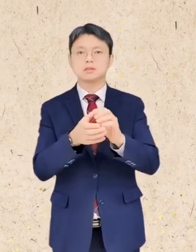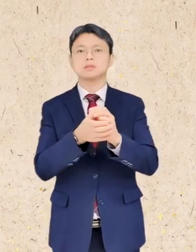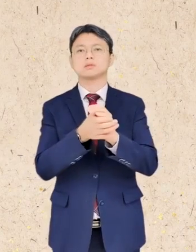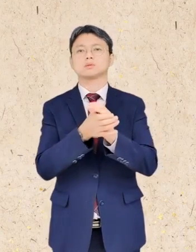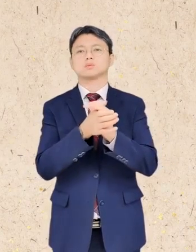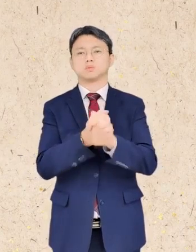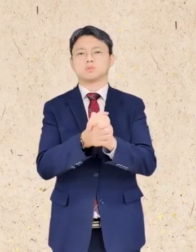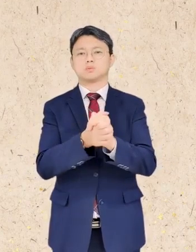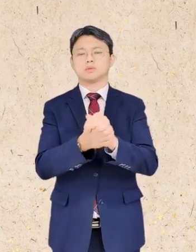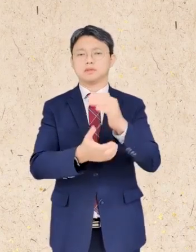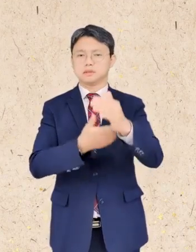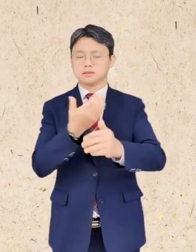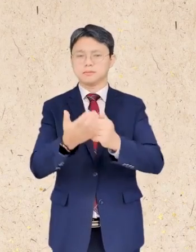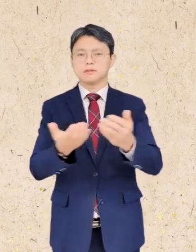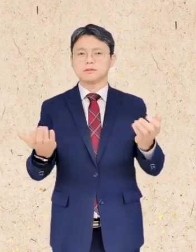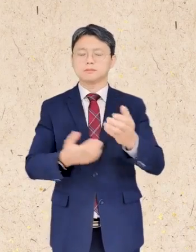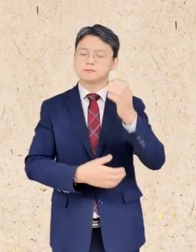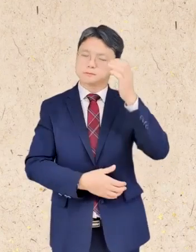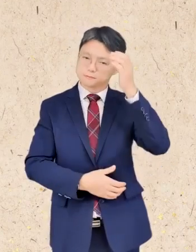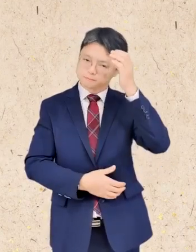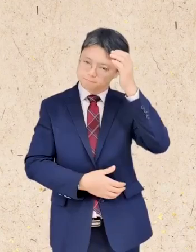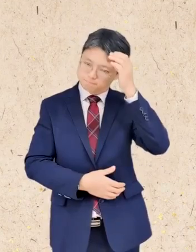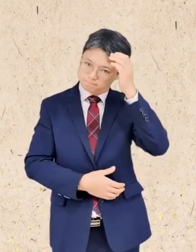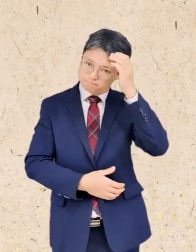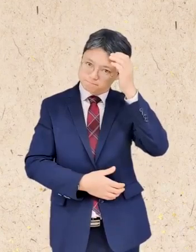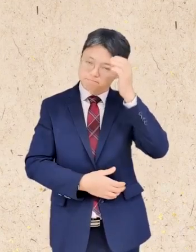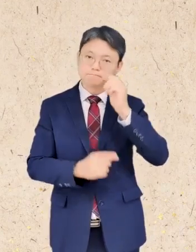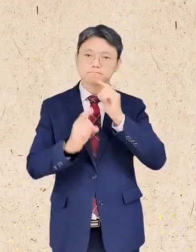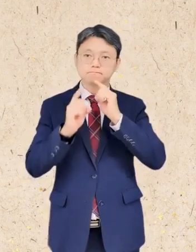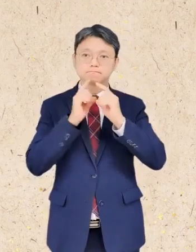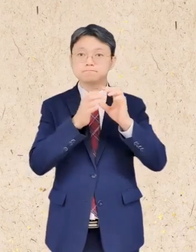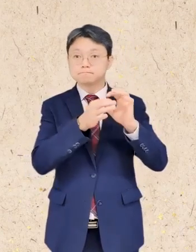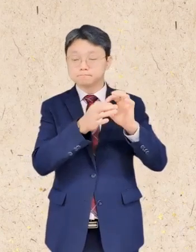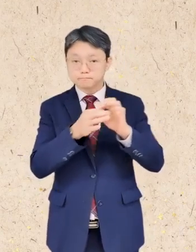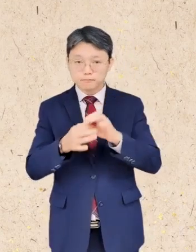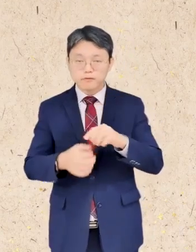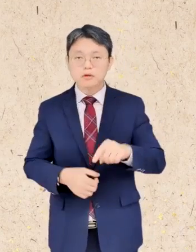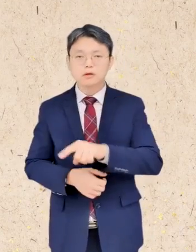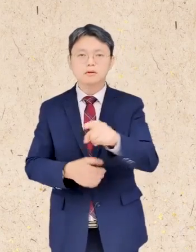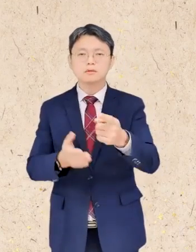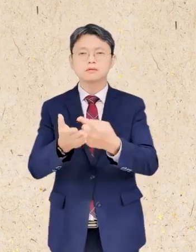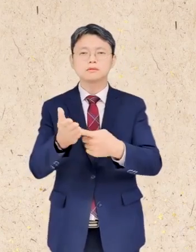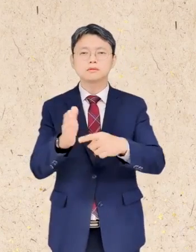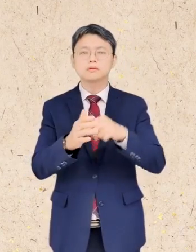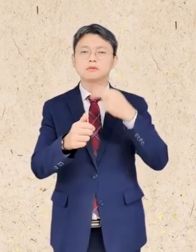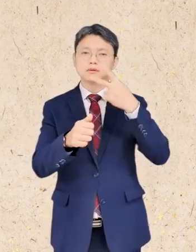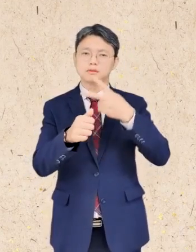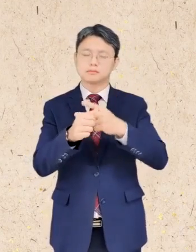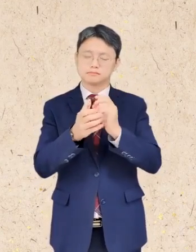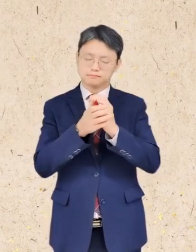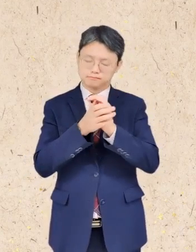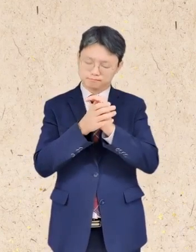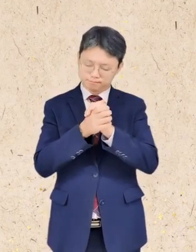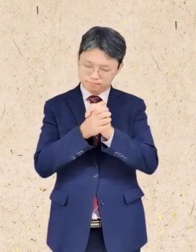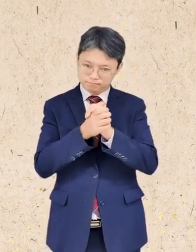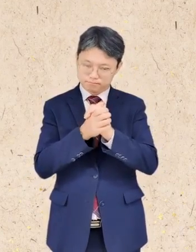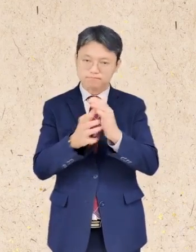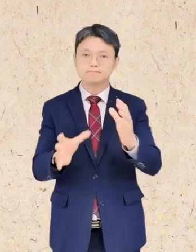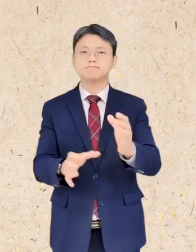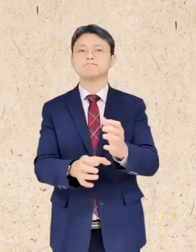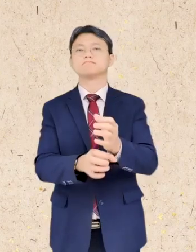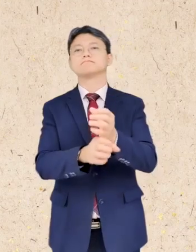합니다. 더불어서 기도할 것과 하나님의 일하심을 기대할 것을 말하면서 그들을 위해서 바울이